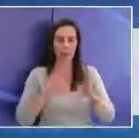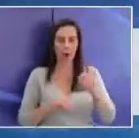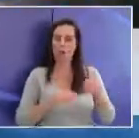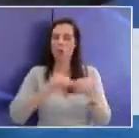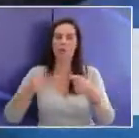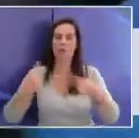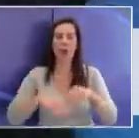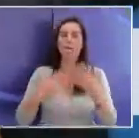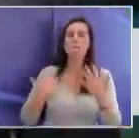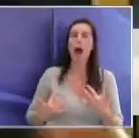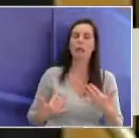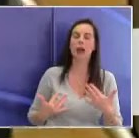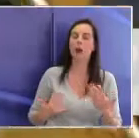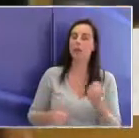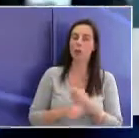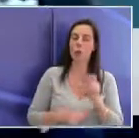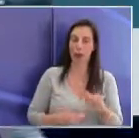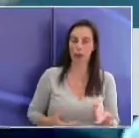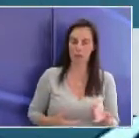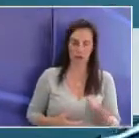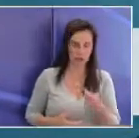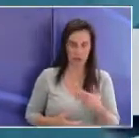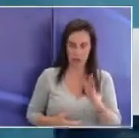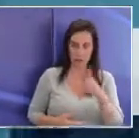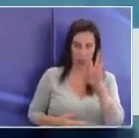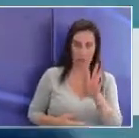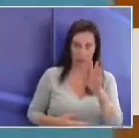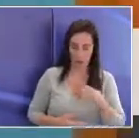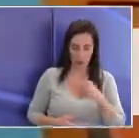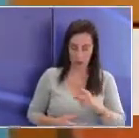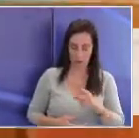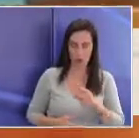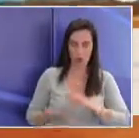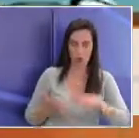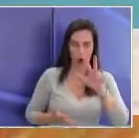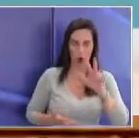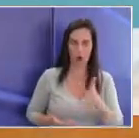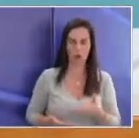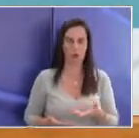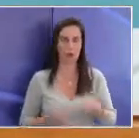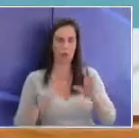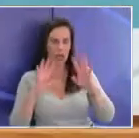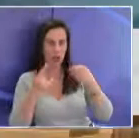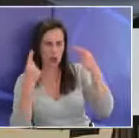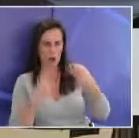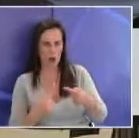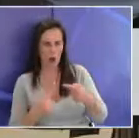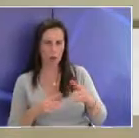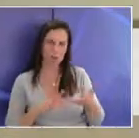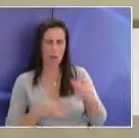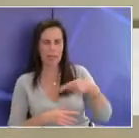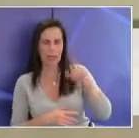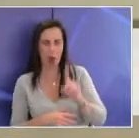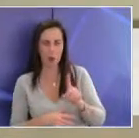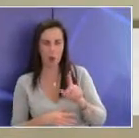לוועדת הכנסת. מתי יחנסו את הכנסת? כי צריך... אם זה באפריל, אז אנחנו צריכים את השלושה חודשים. 90 יום זה בערך, אם את לוקחת